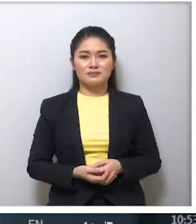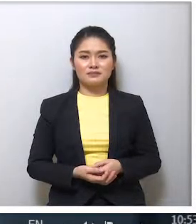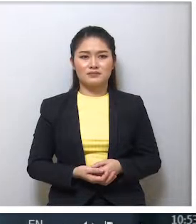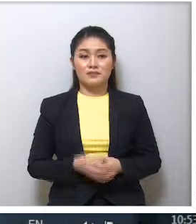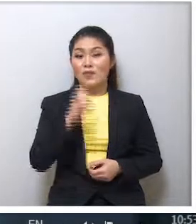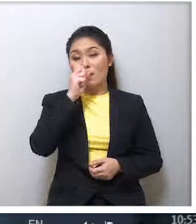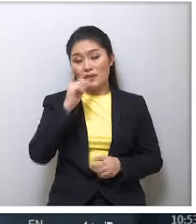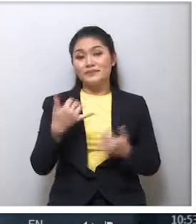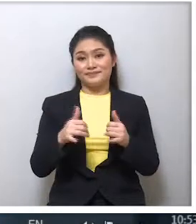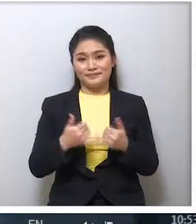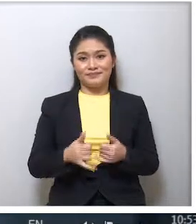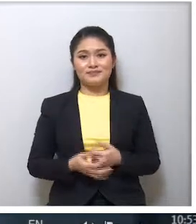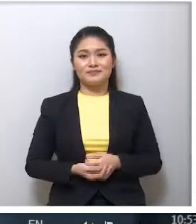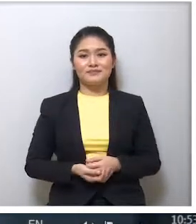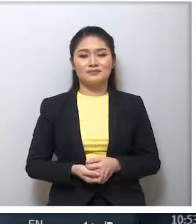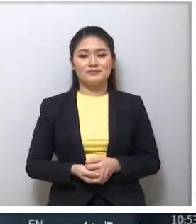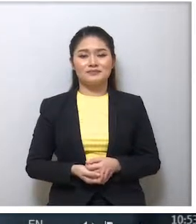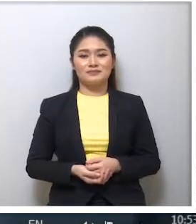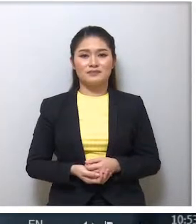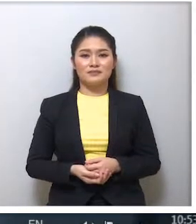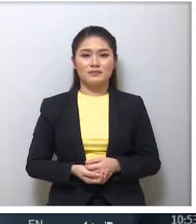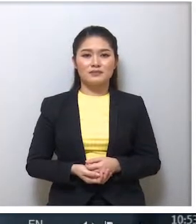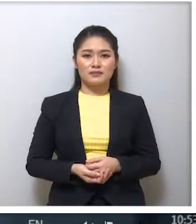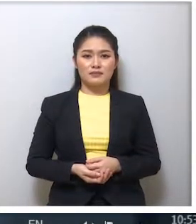แล้วก็ลองเพลย์ดูนะครับ